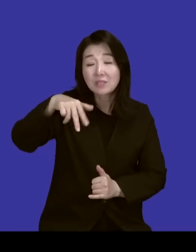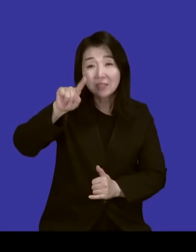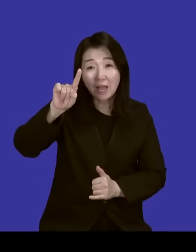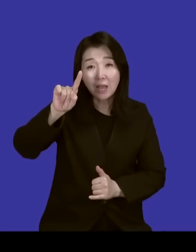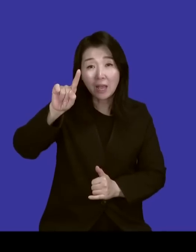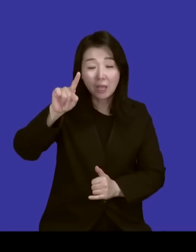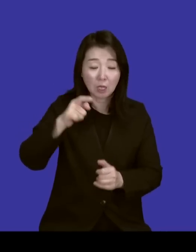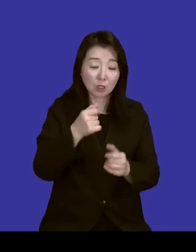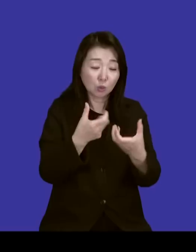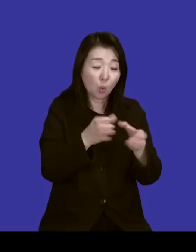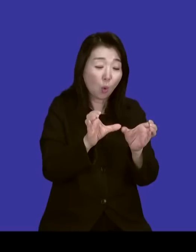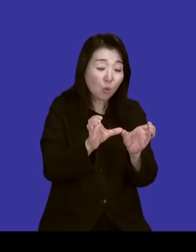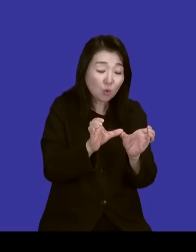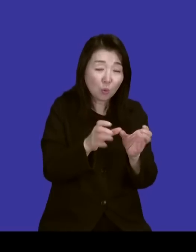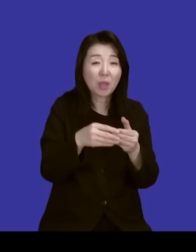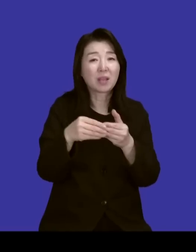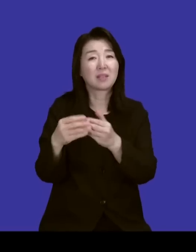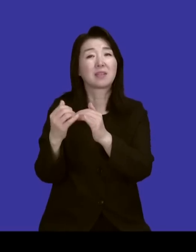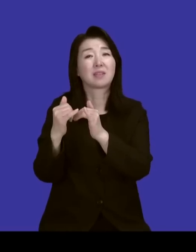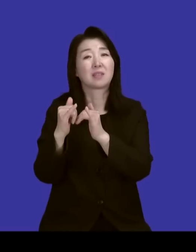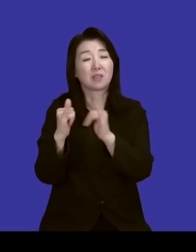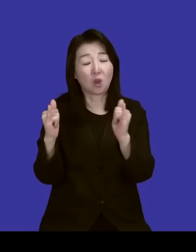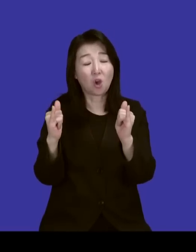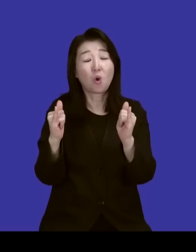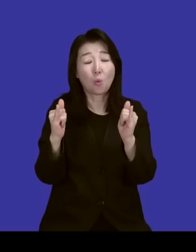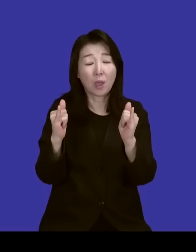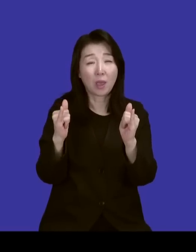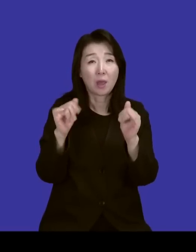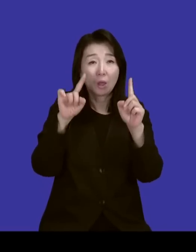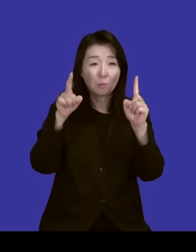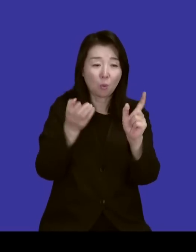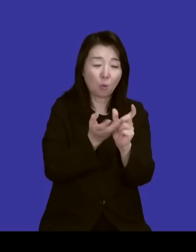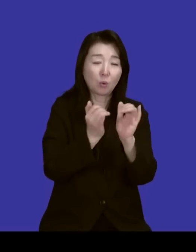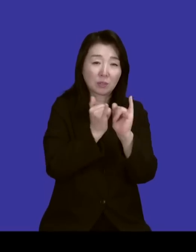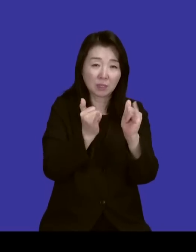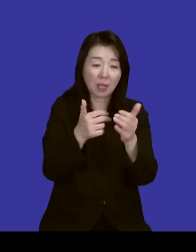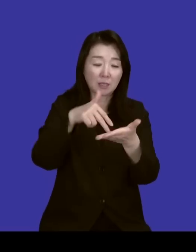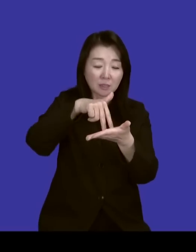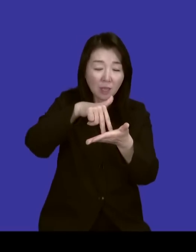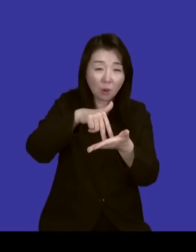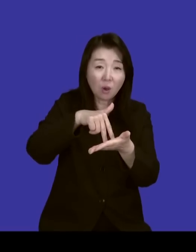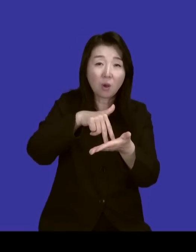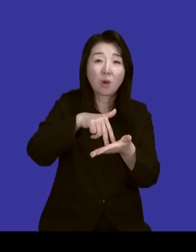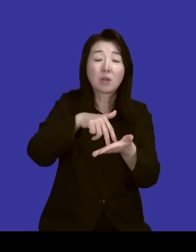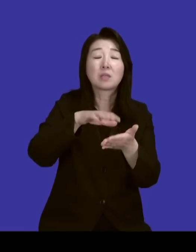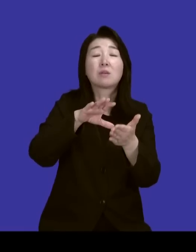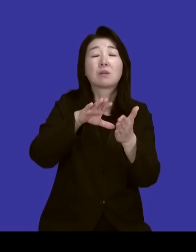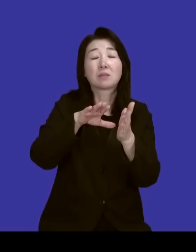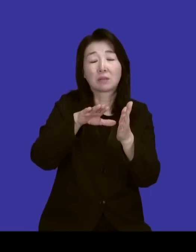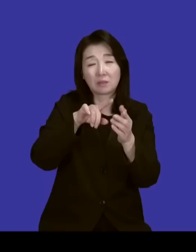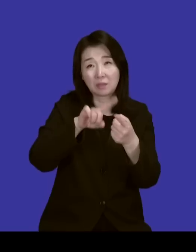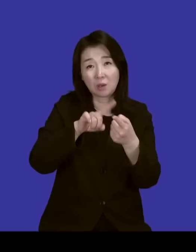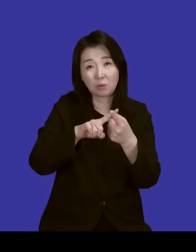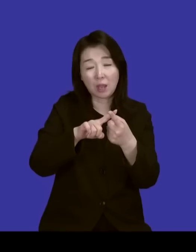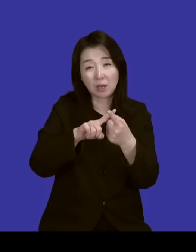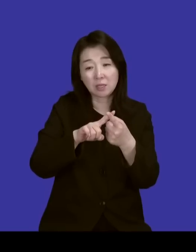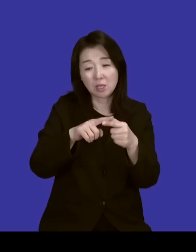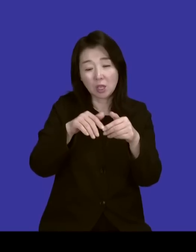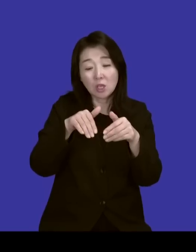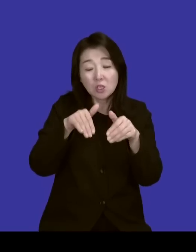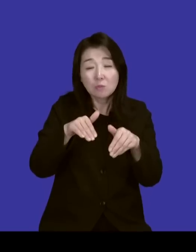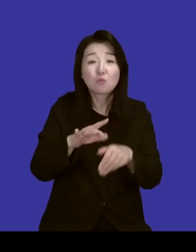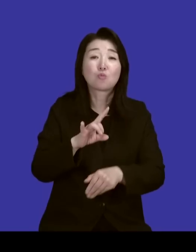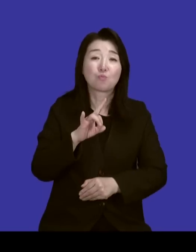세워주는 저는 심부름꾼이다. 저는 담임 목사가 모든 것을 하는 것이 아니라 그들이 목회를 하는 거예요. 예.